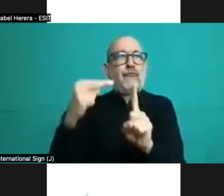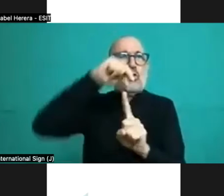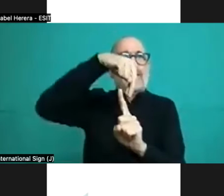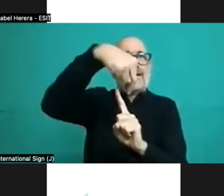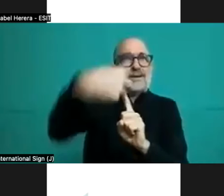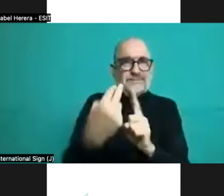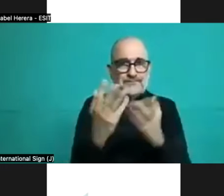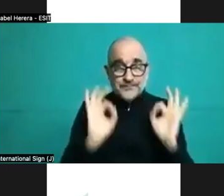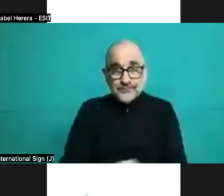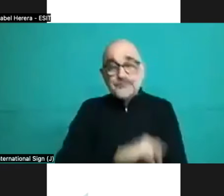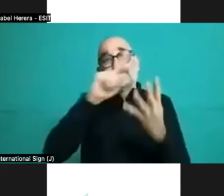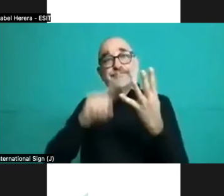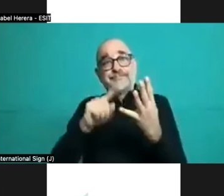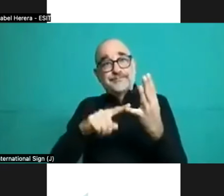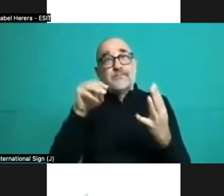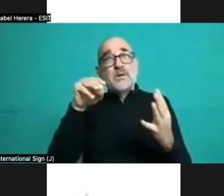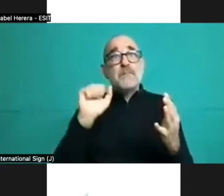Mauro?